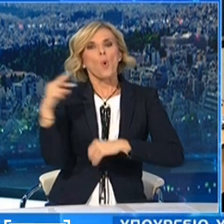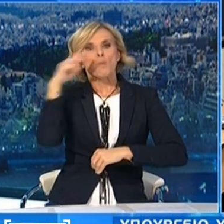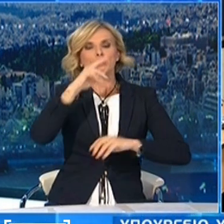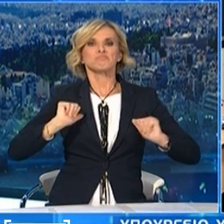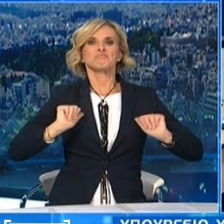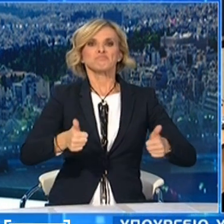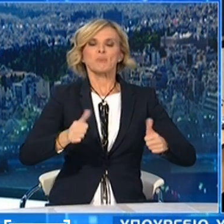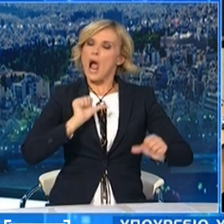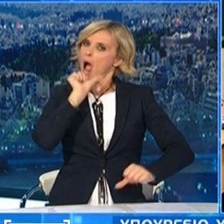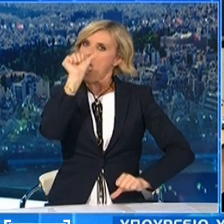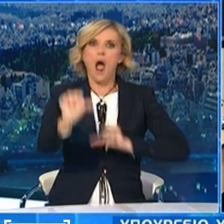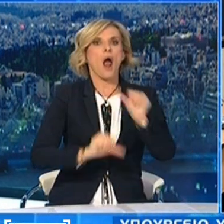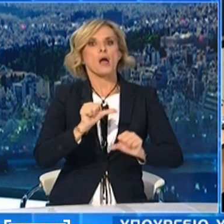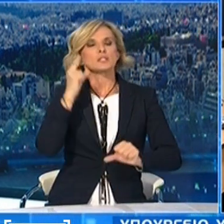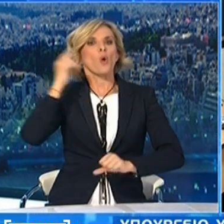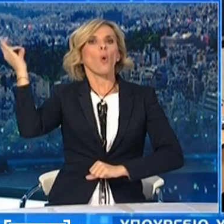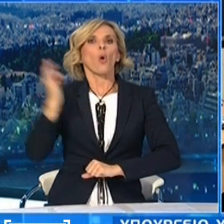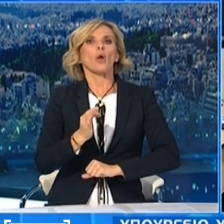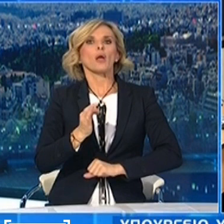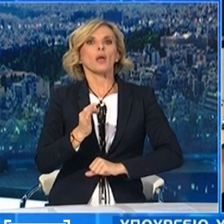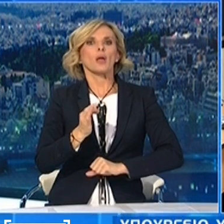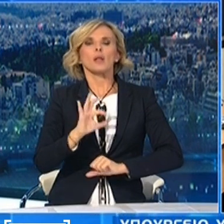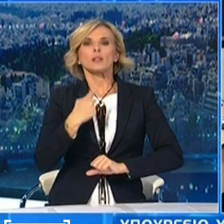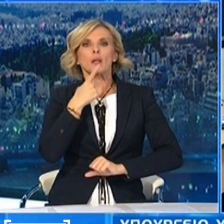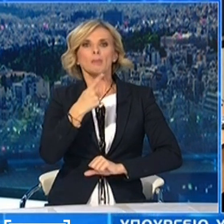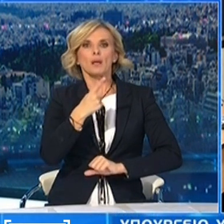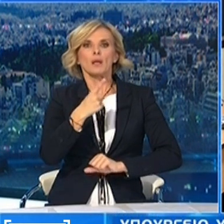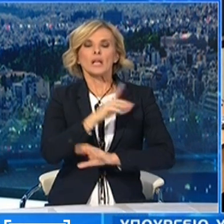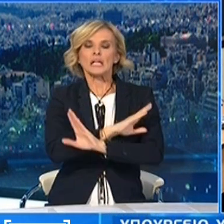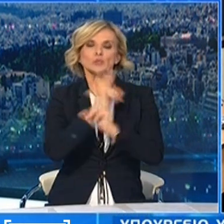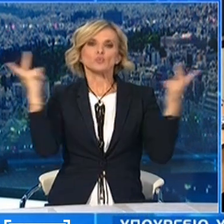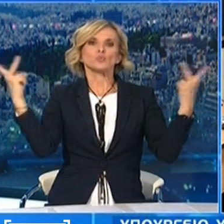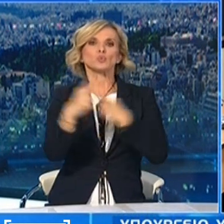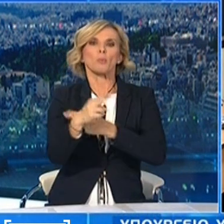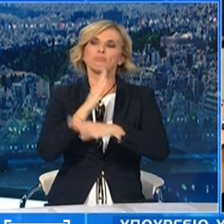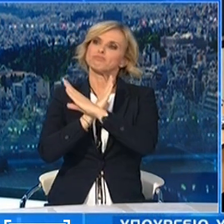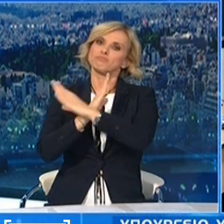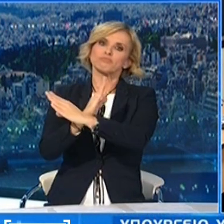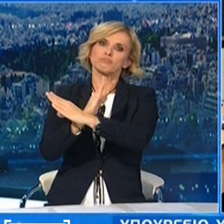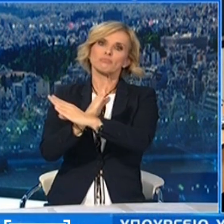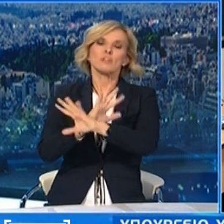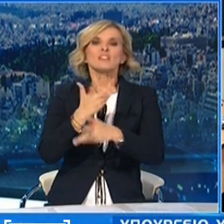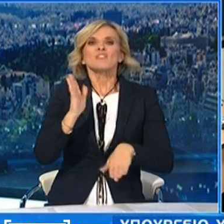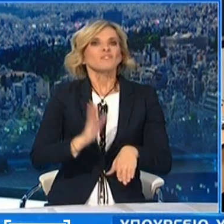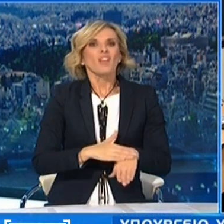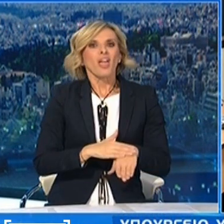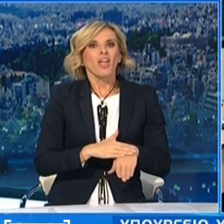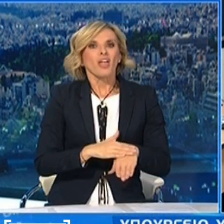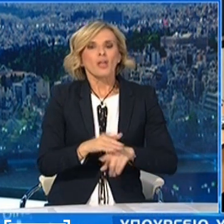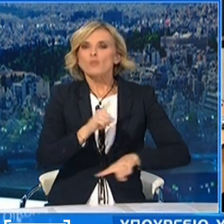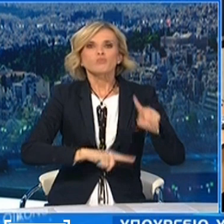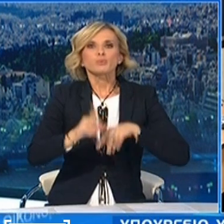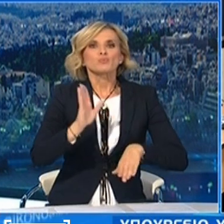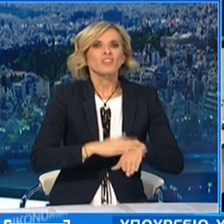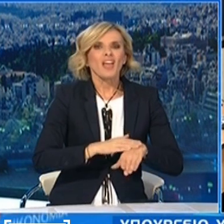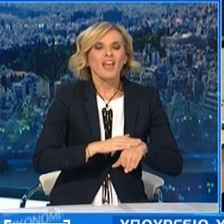Πρωθυπουργό να αλλάζει με την λογική που διατύπωσε. Και από εκεί και πέρα να λέμε τελικά τι έγινε με τους επιδημιολόγους, με τους